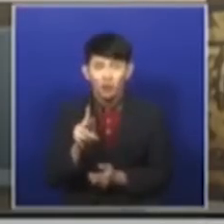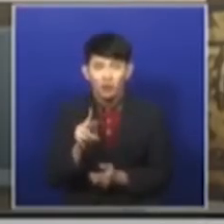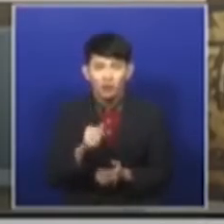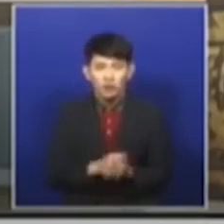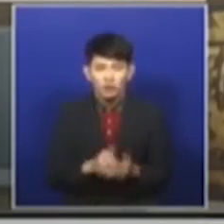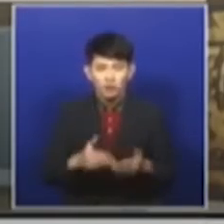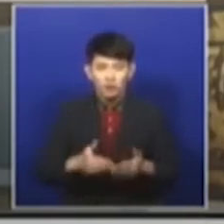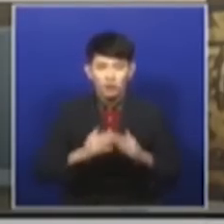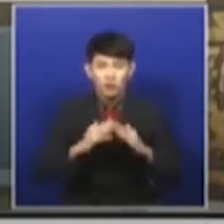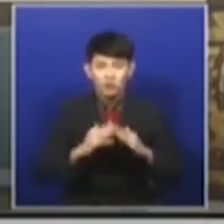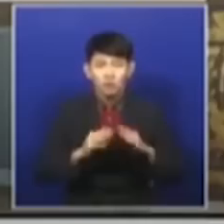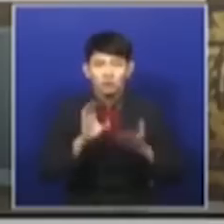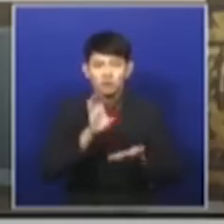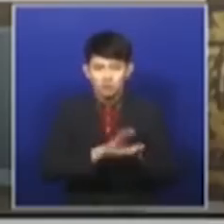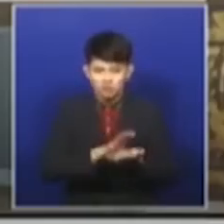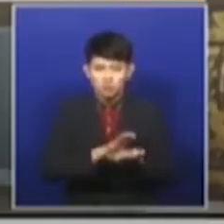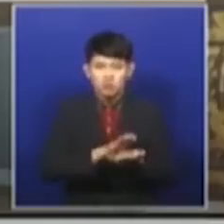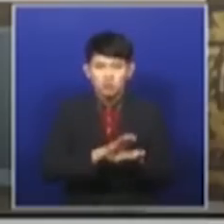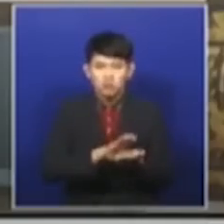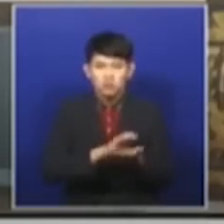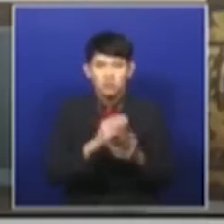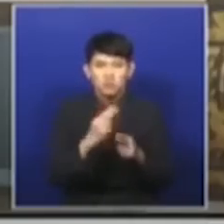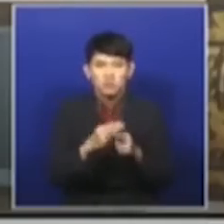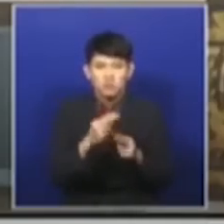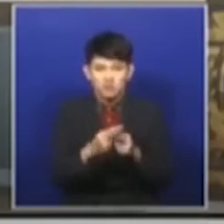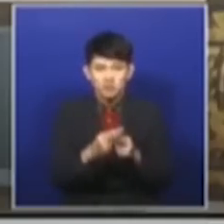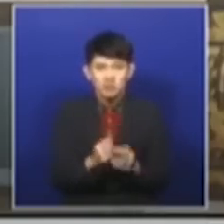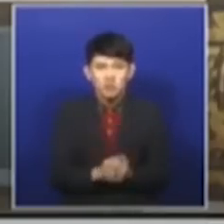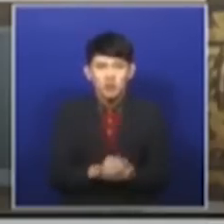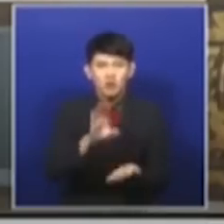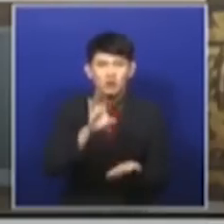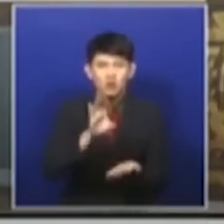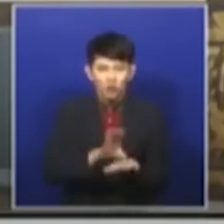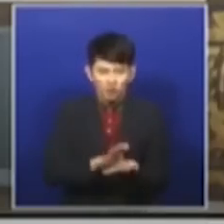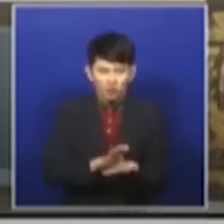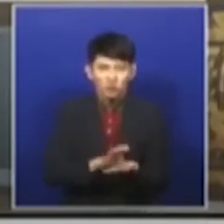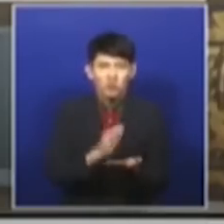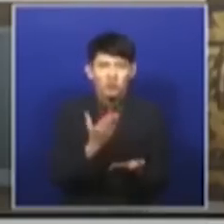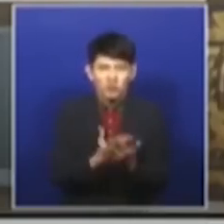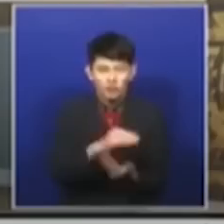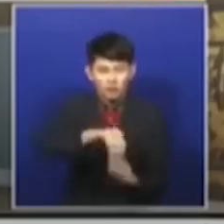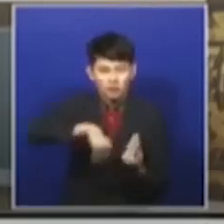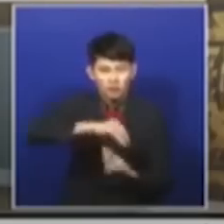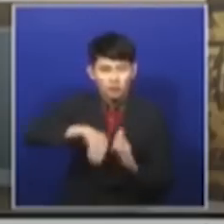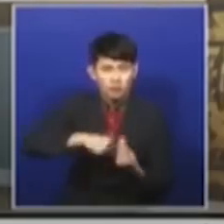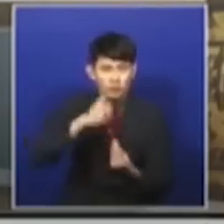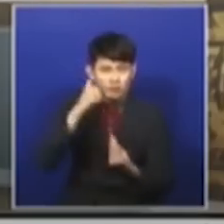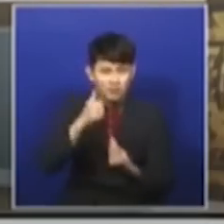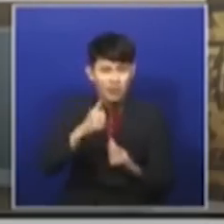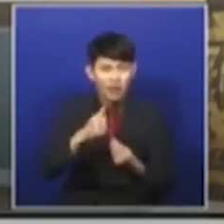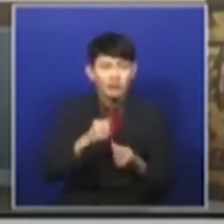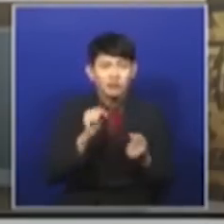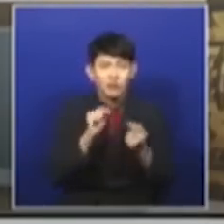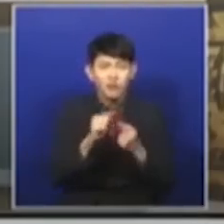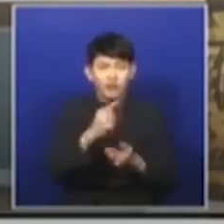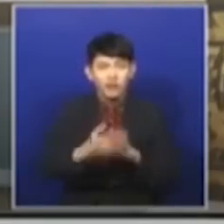พรกนี้ตั้งกองทุนขึ้นมาอันหนึ่งเรียกว่ากองทุนรักษาสภาพคล่องของการระดมทุนในตลาดตราส